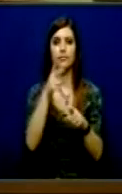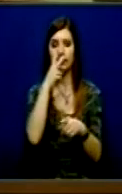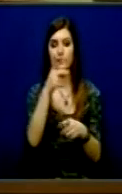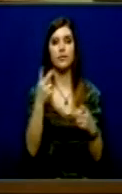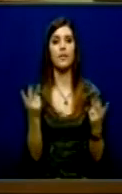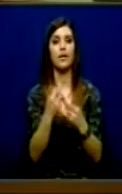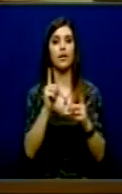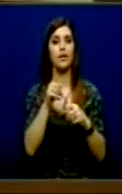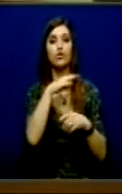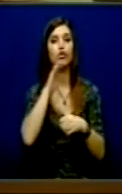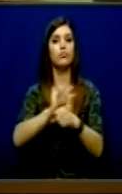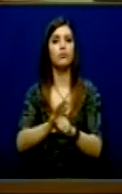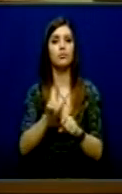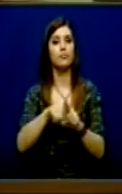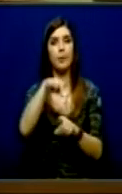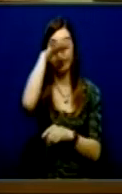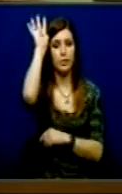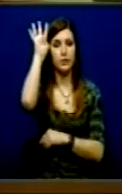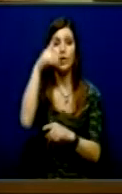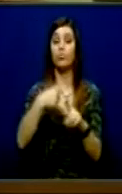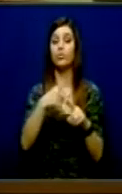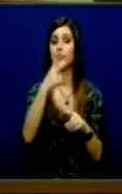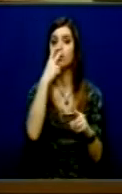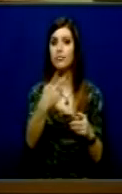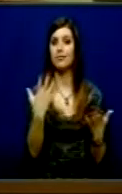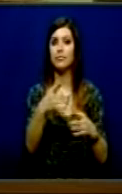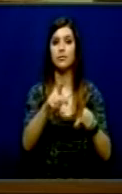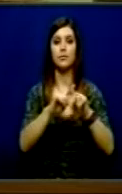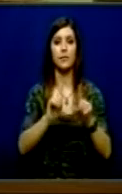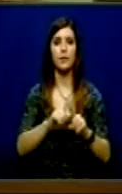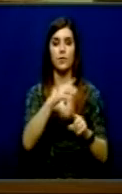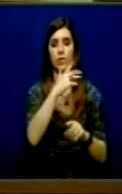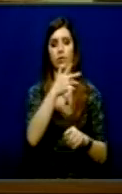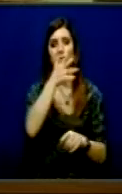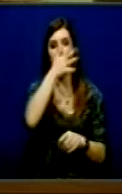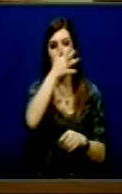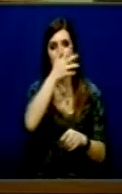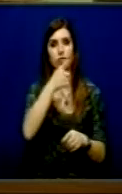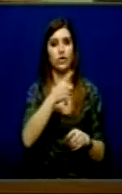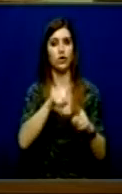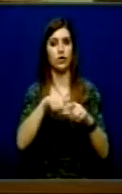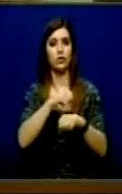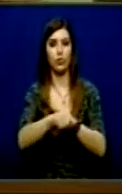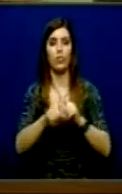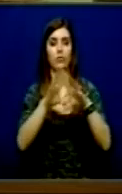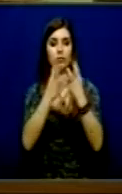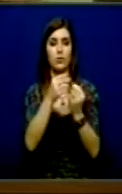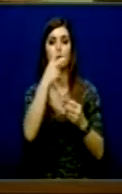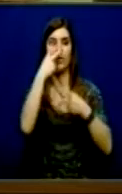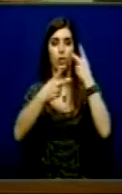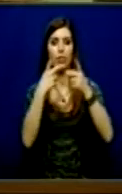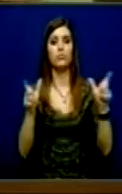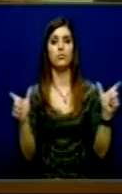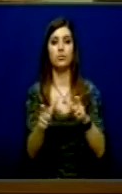Kosovës nga ana e regjimit të Miloševićit. Duke qenë se masat e dhunshme të instaluara në Kosovë kishin për qëllim futjen nën kontroll absolut të Kosovës nga